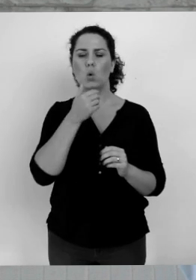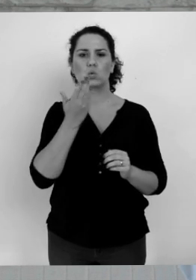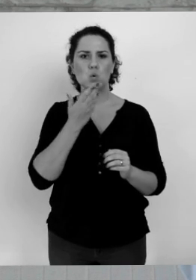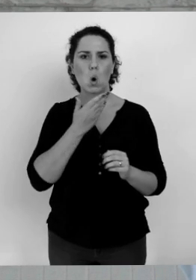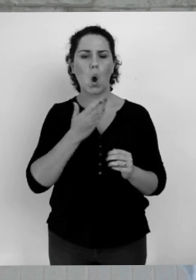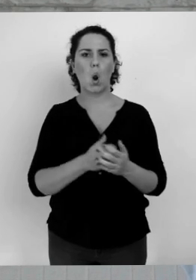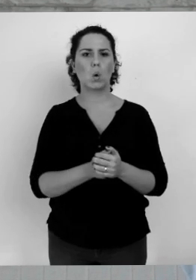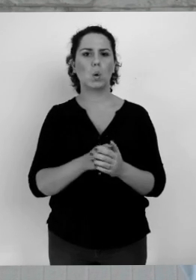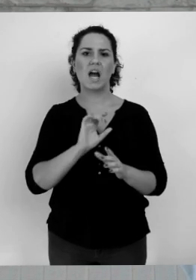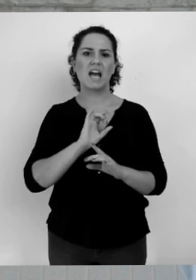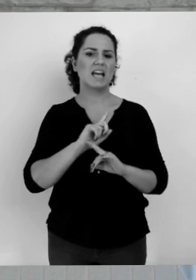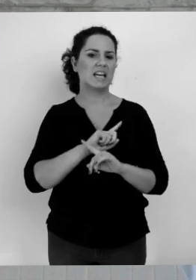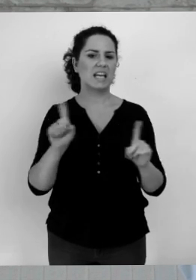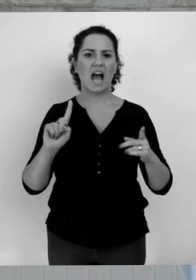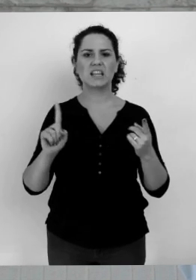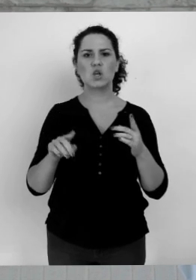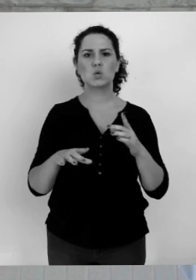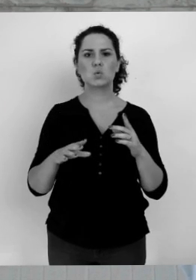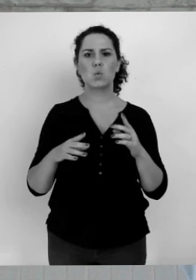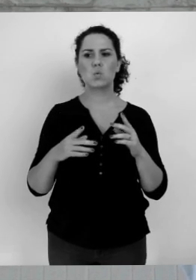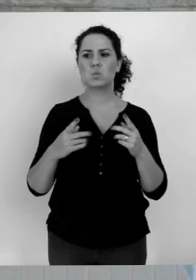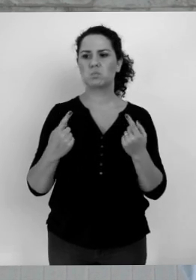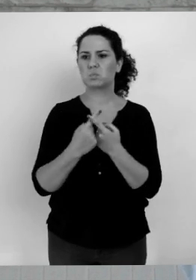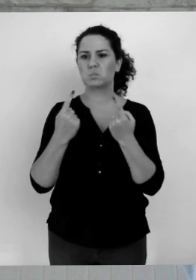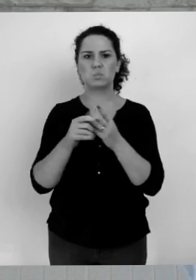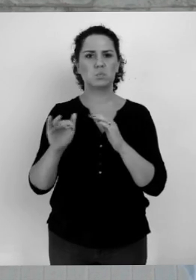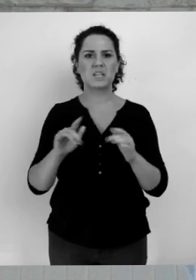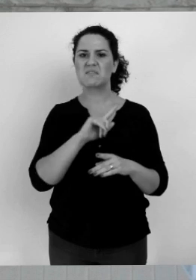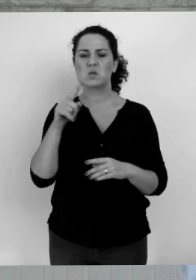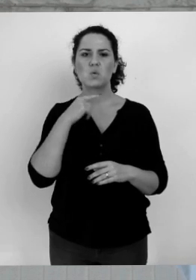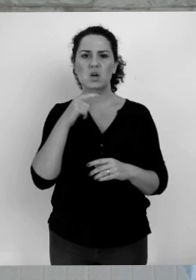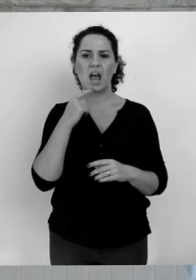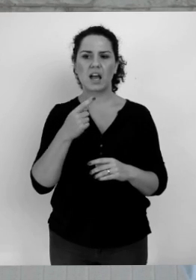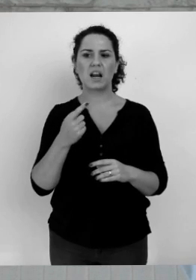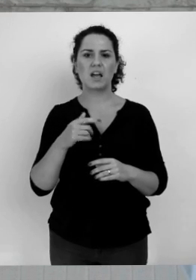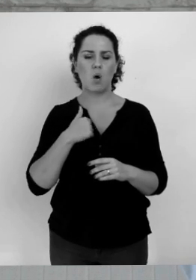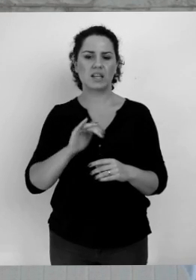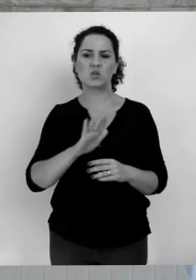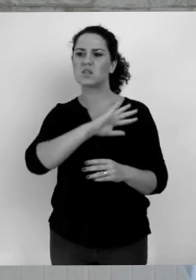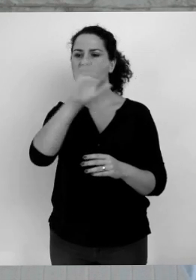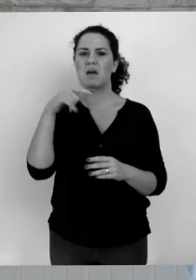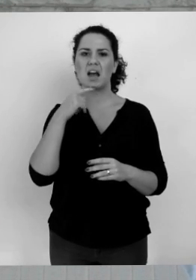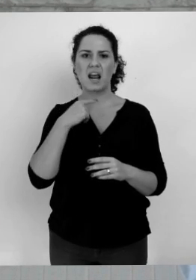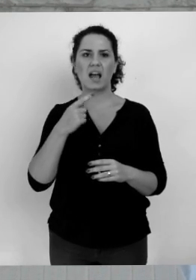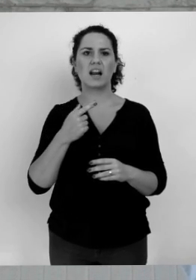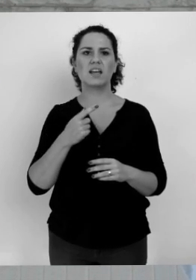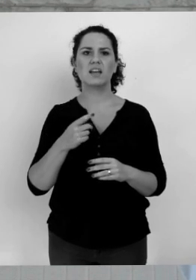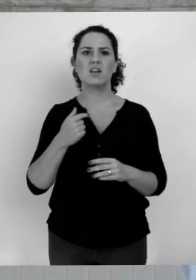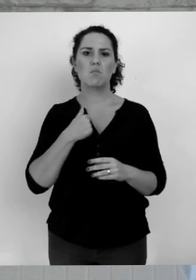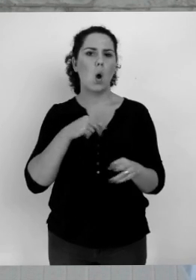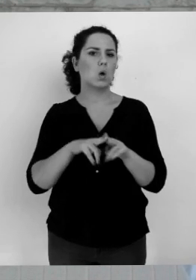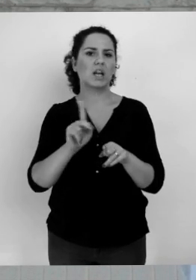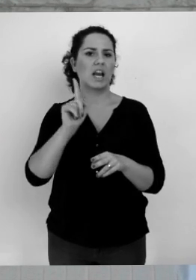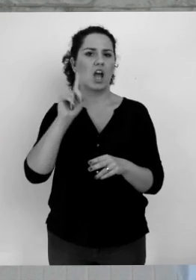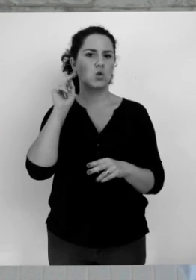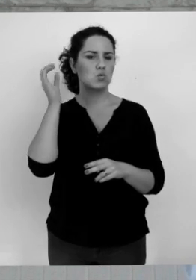školu, nikada nisu se nasramila. Svi su rekli, kao moja djeca su svima rekli da moraju roditelji ne